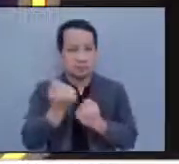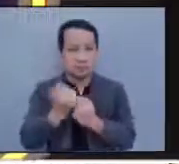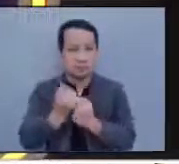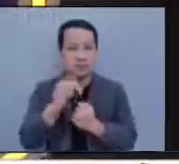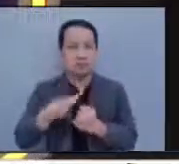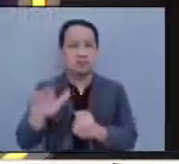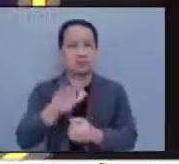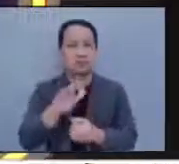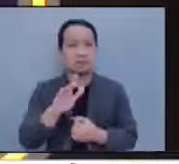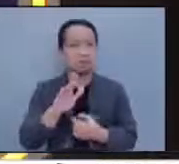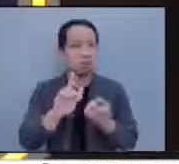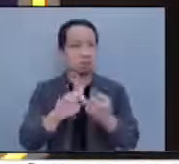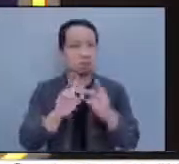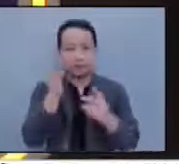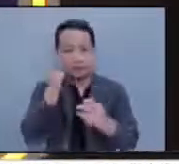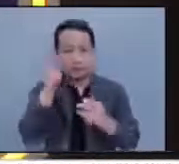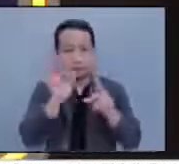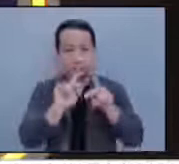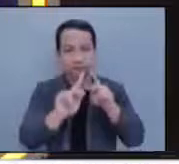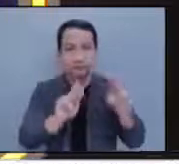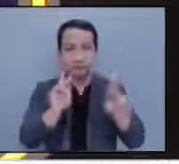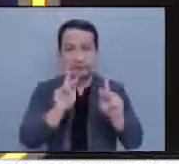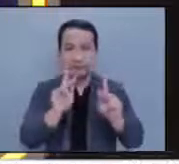mga kapamilya nating member ng